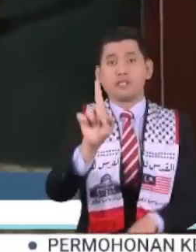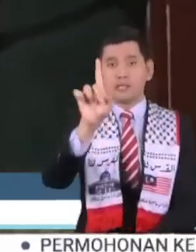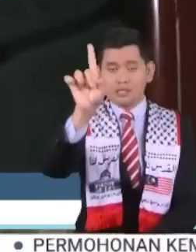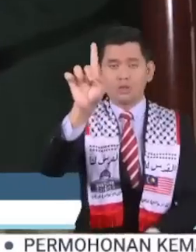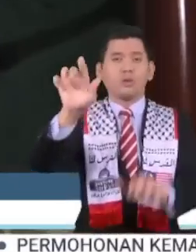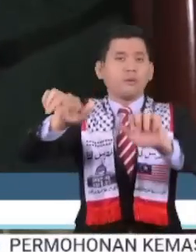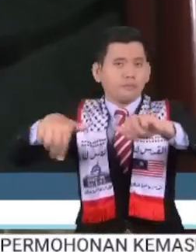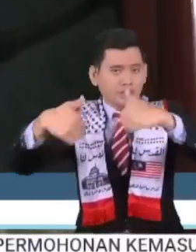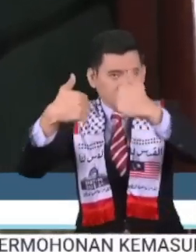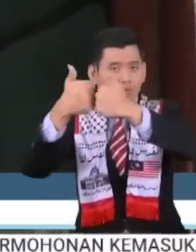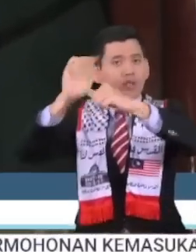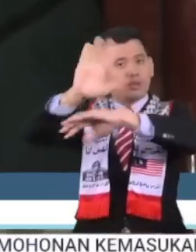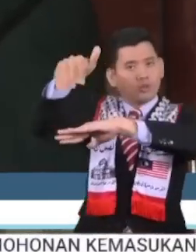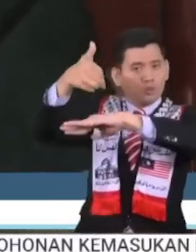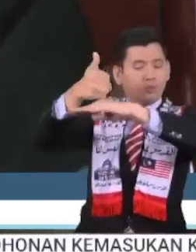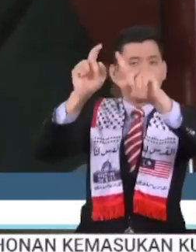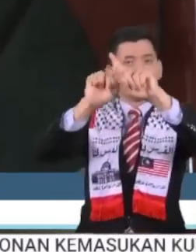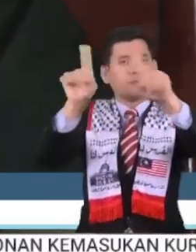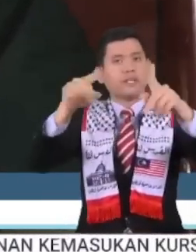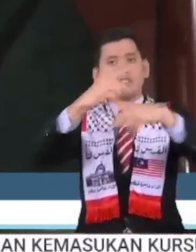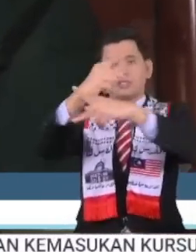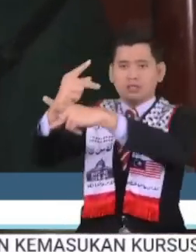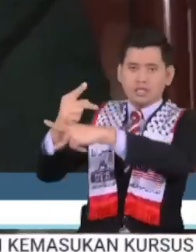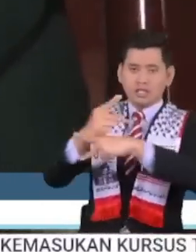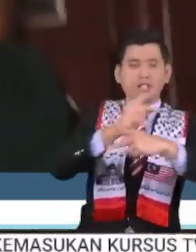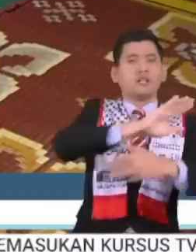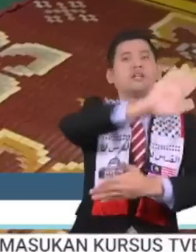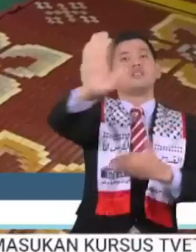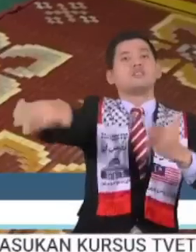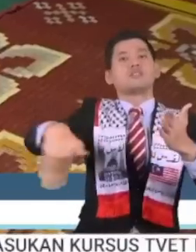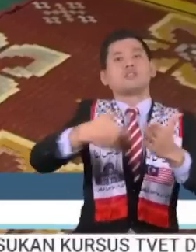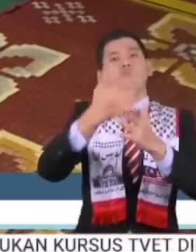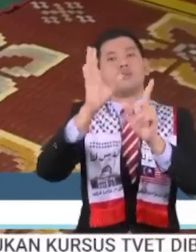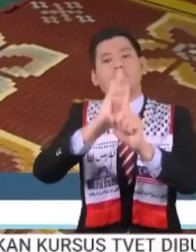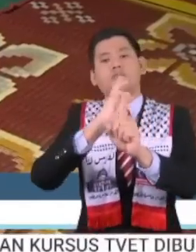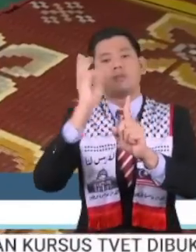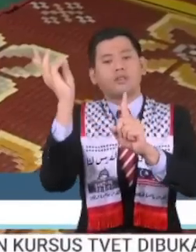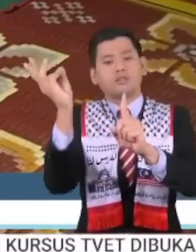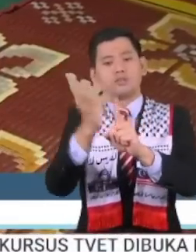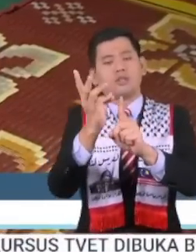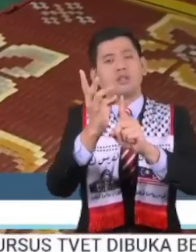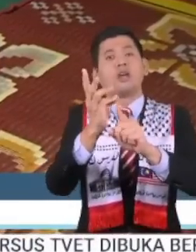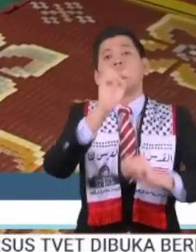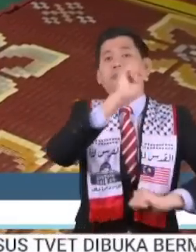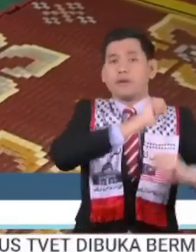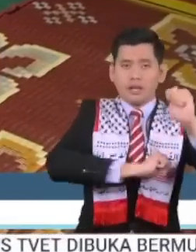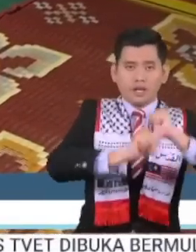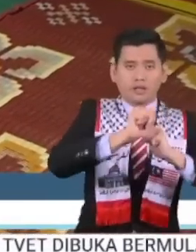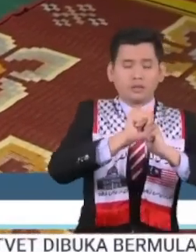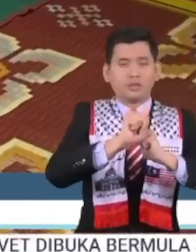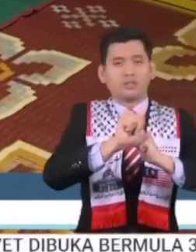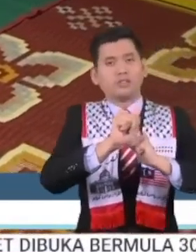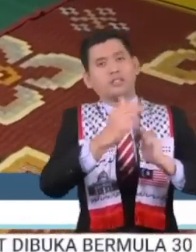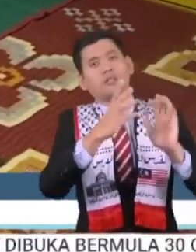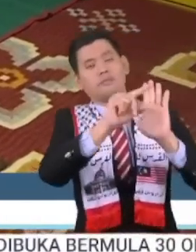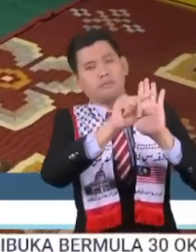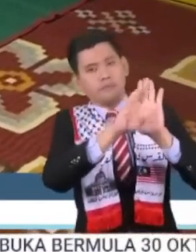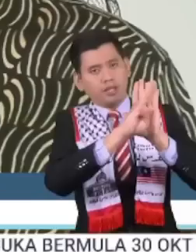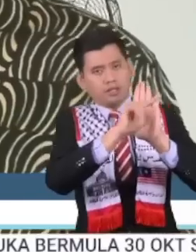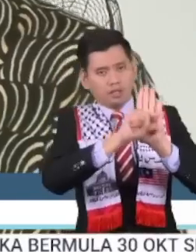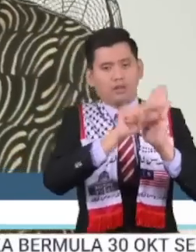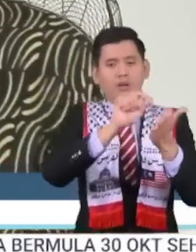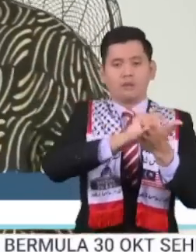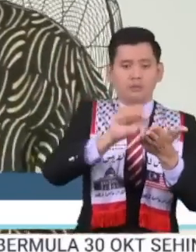satu je persatuan, tetapi jaga semua kebajikan orang-orang bawah ni, tak kisahlah pelakon ke, kru ke, penulis skrip